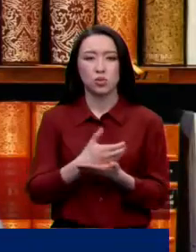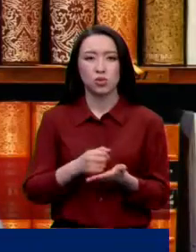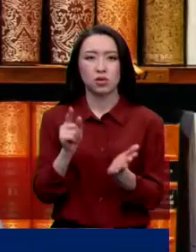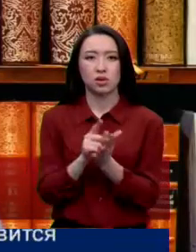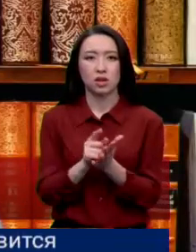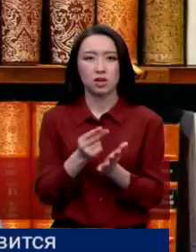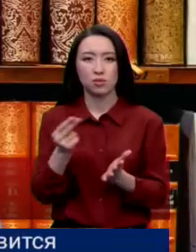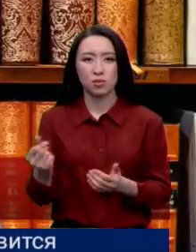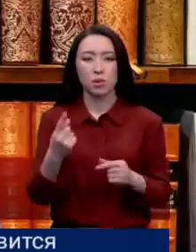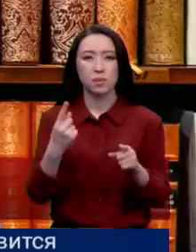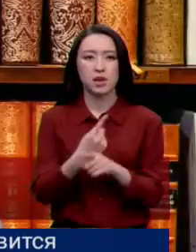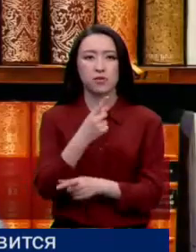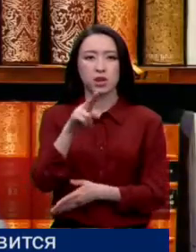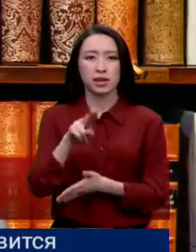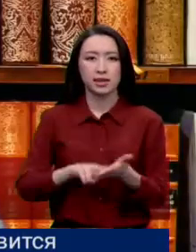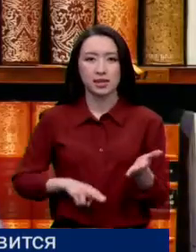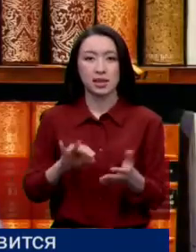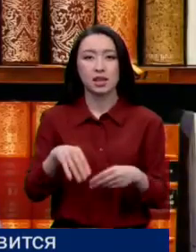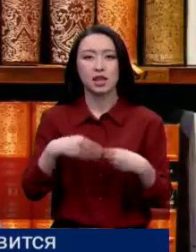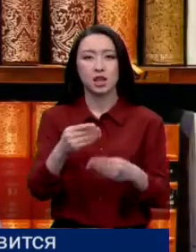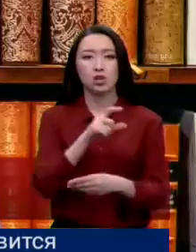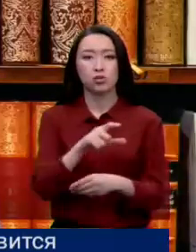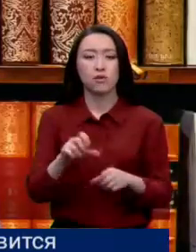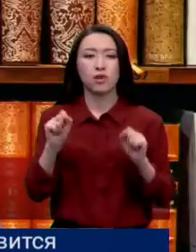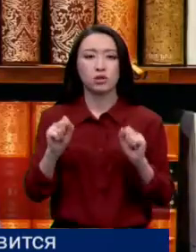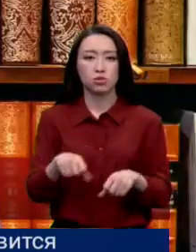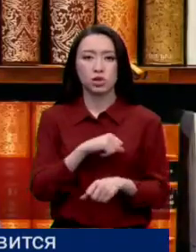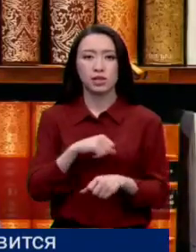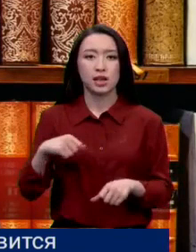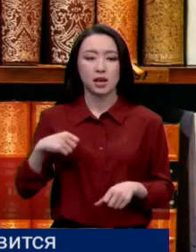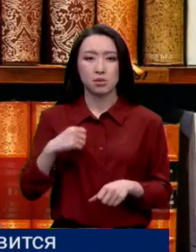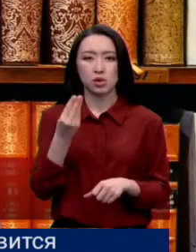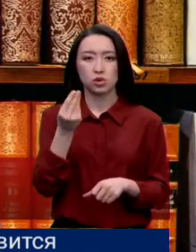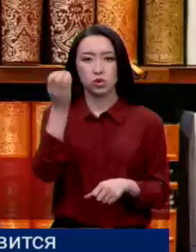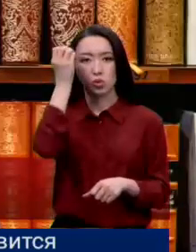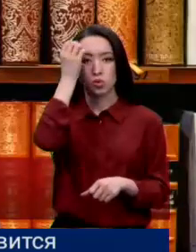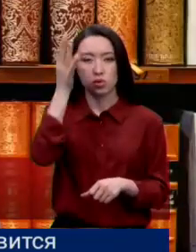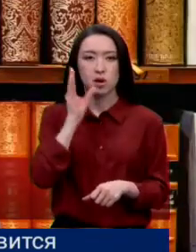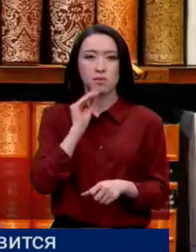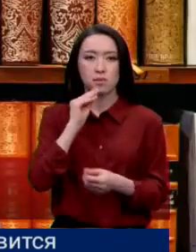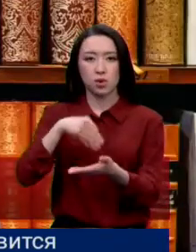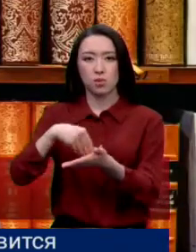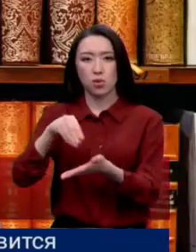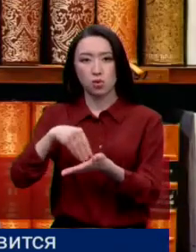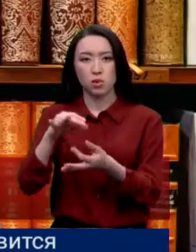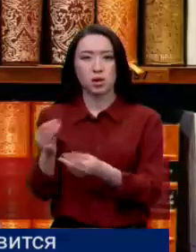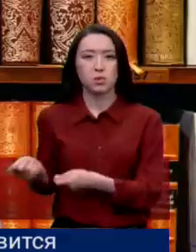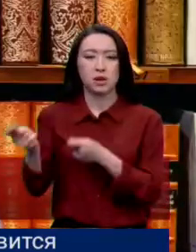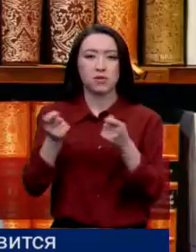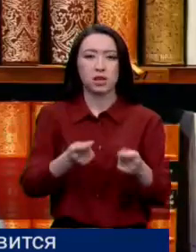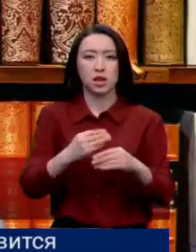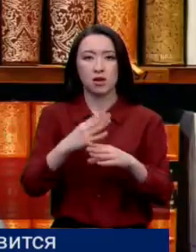сбор, первичную регистрацию и дать людям возможность самим за разумные деньги покупать и привозить автомобили, а не